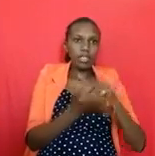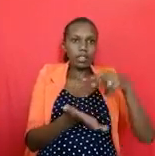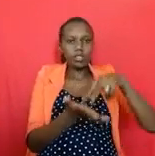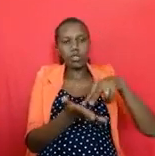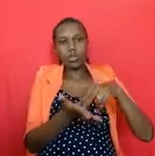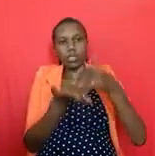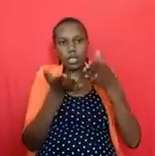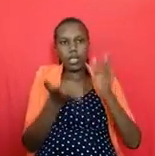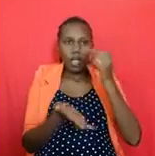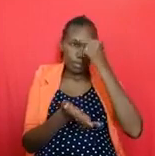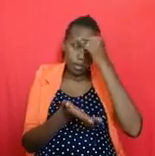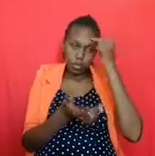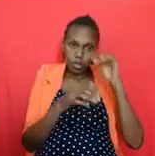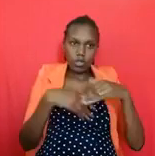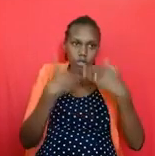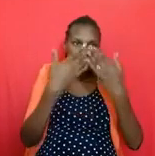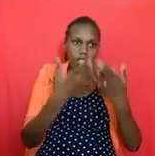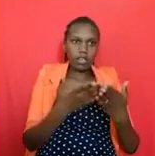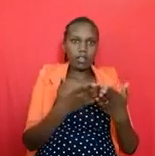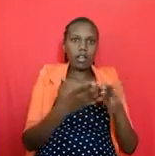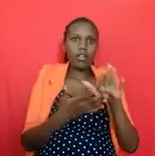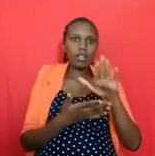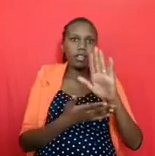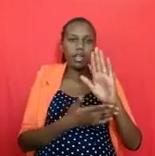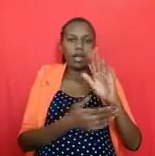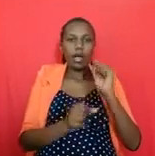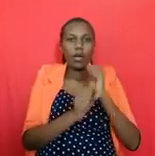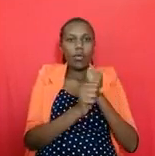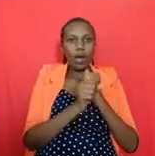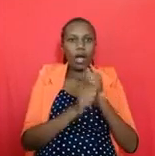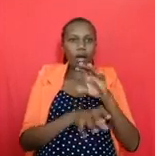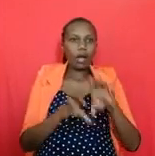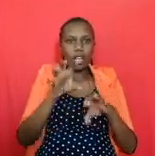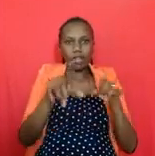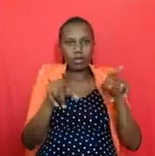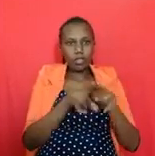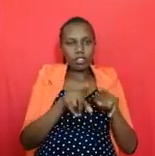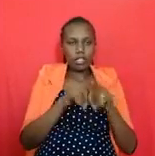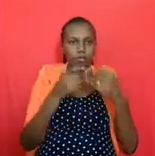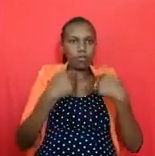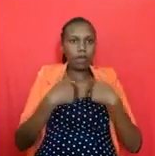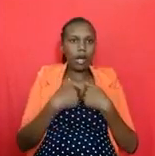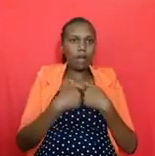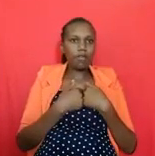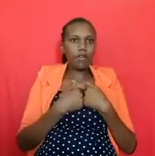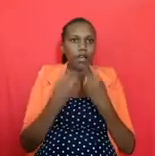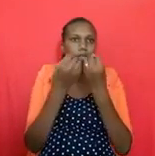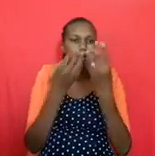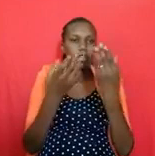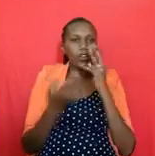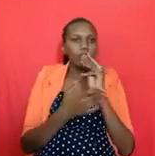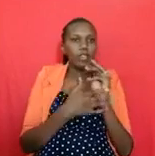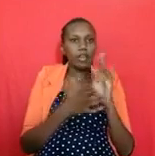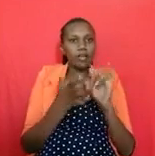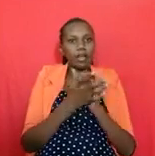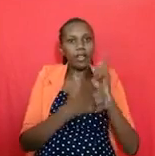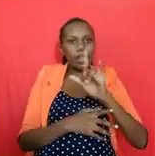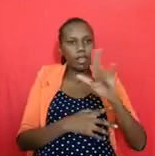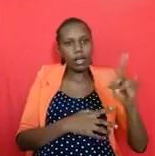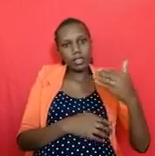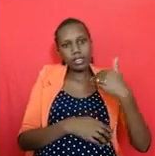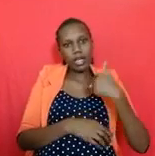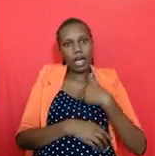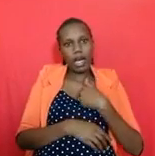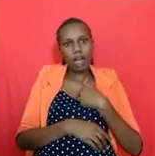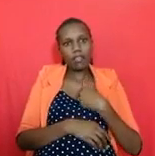marũgamĩte nĩ tondũ nĩ ũhete mahiũ ma umithio ona mĩgũnda yao na kũrĩ angĩ aingĩ mwathani mĩgũnda yao ĩrarĩirwo